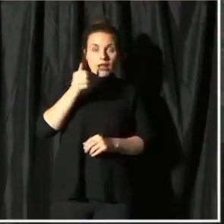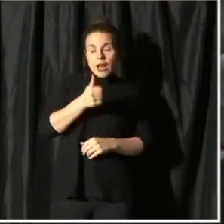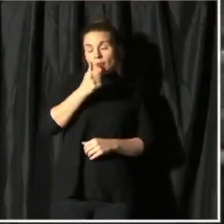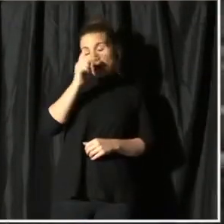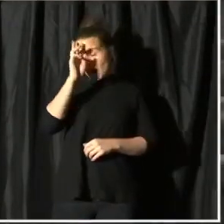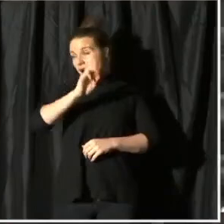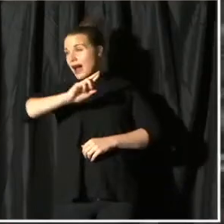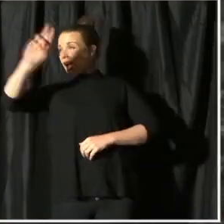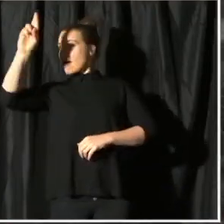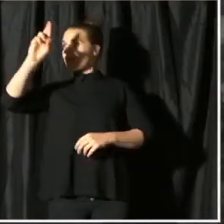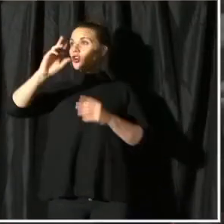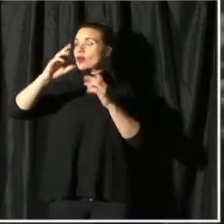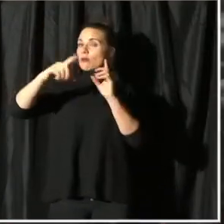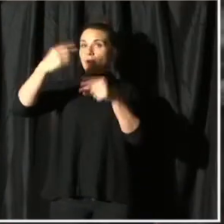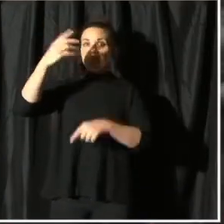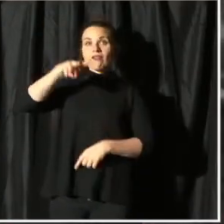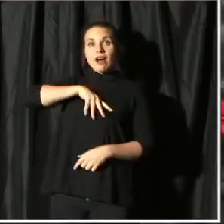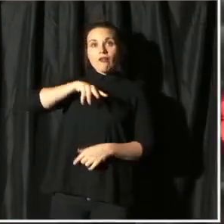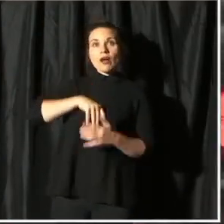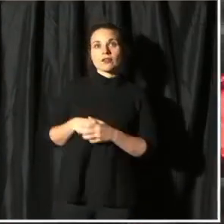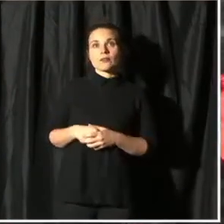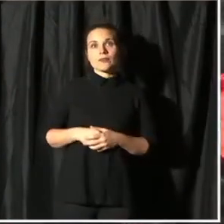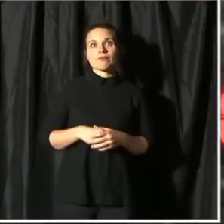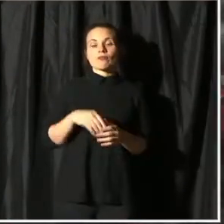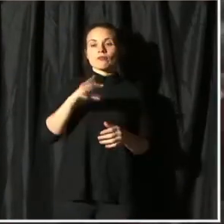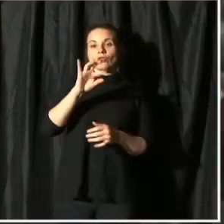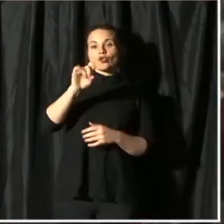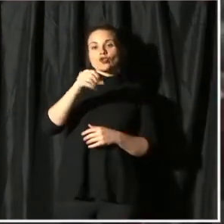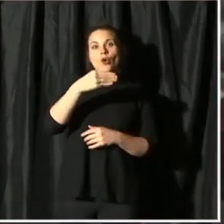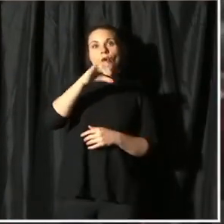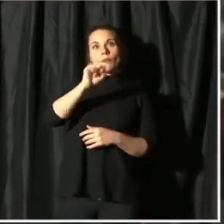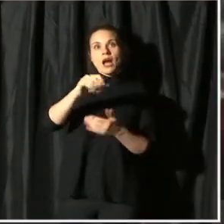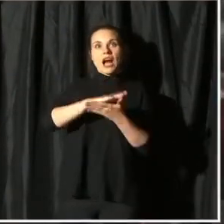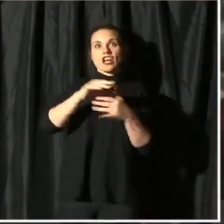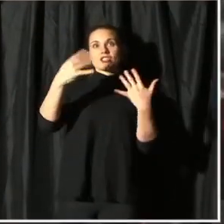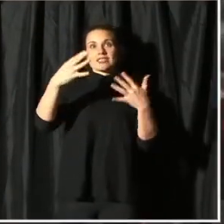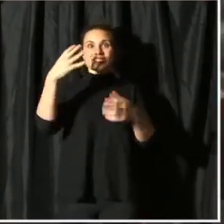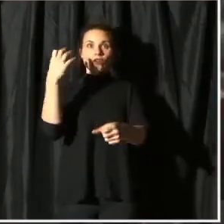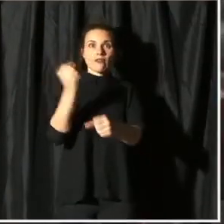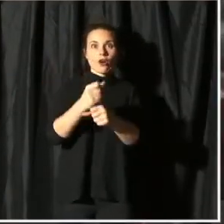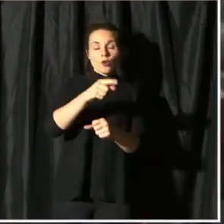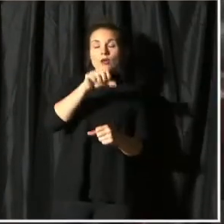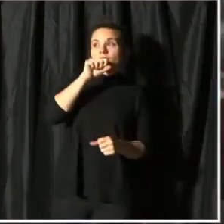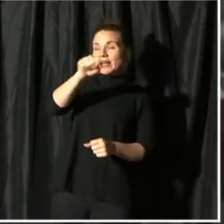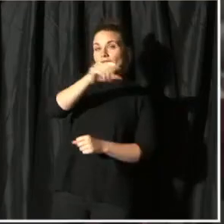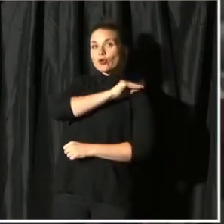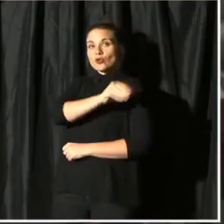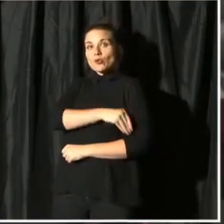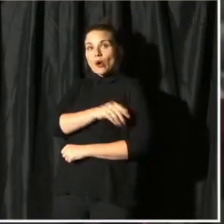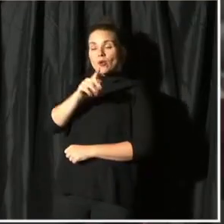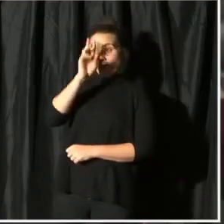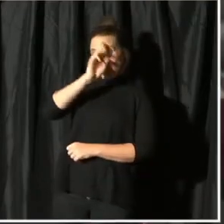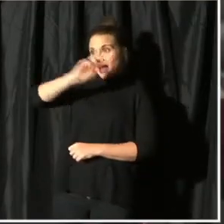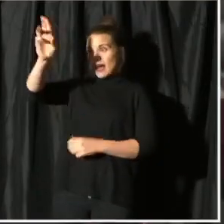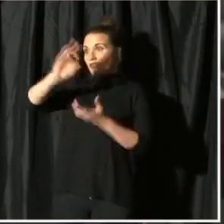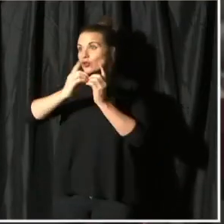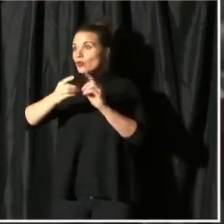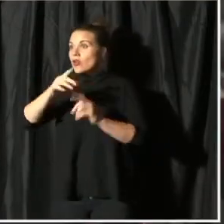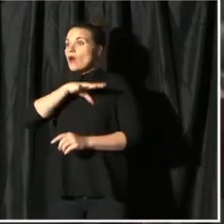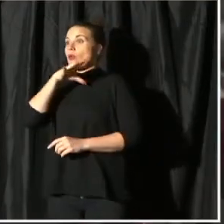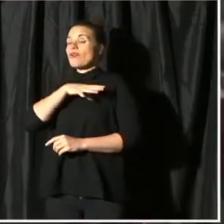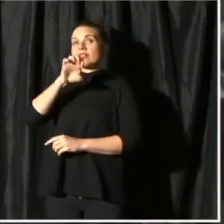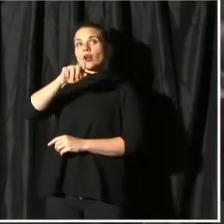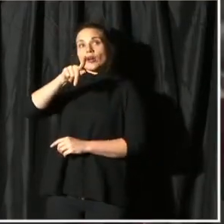je vous parle de thomas 19 ans passionné de sport il rêvait d'être prof de paix mais par consupe est passée par là